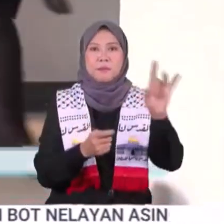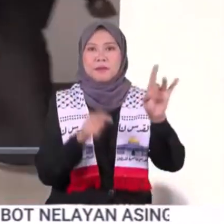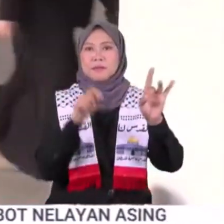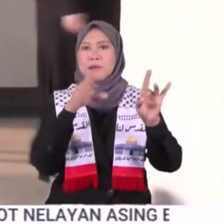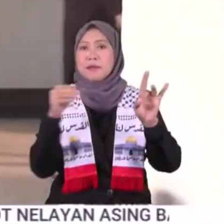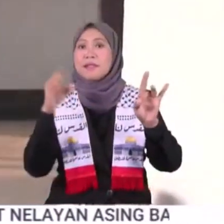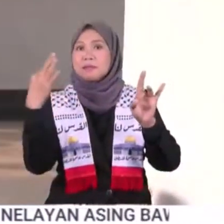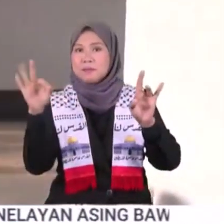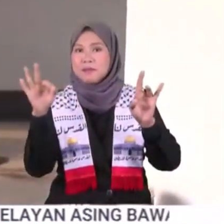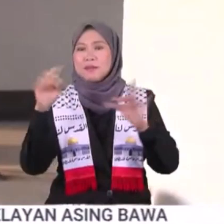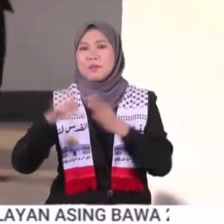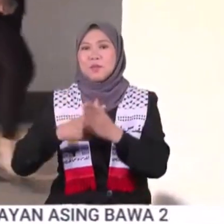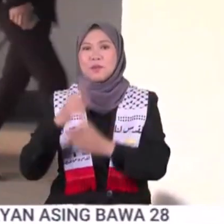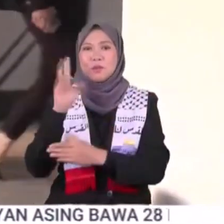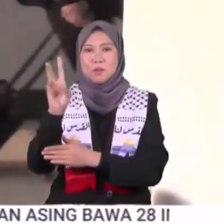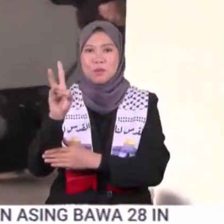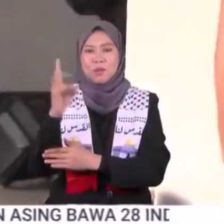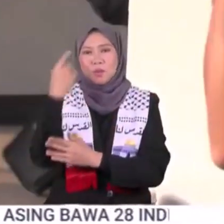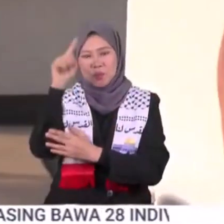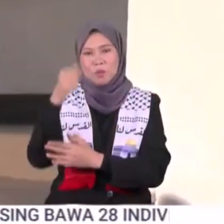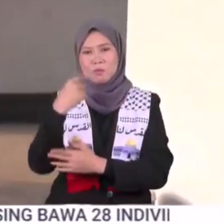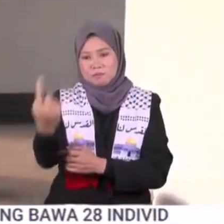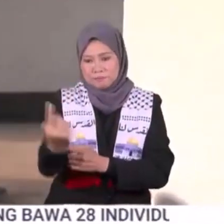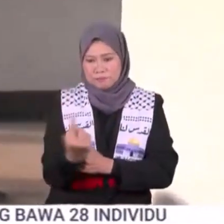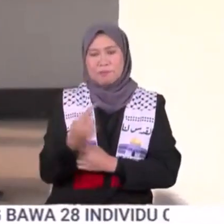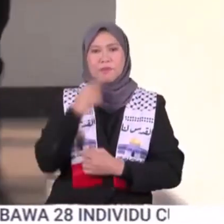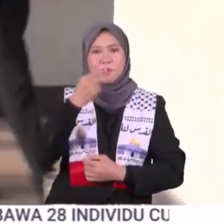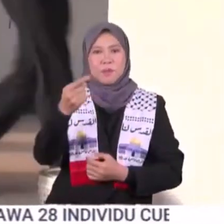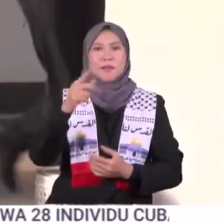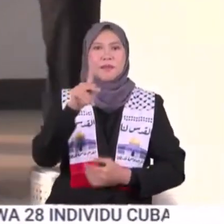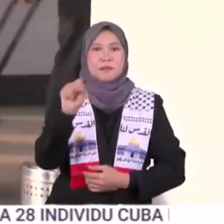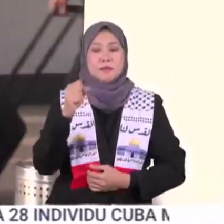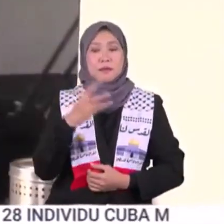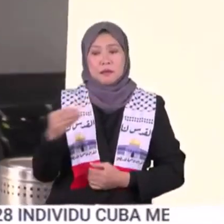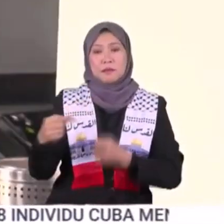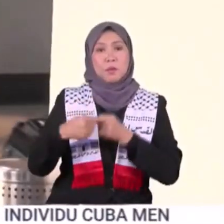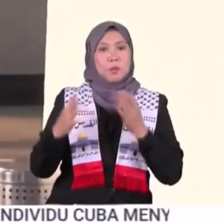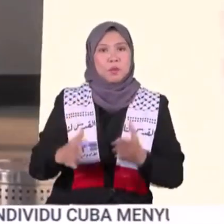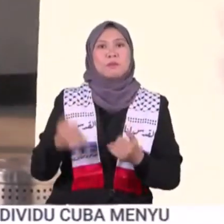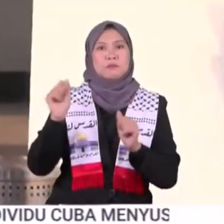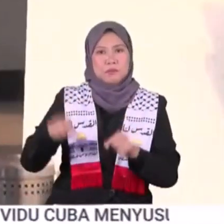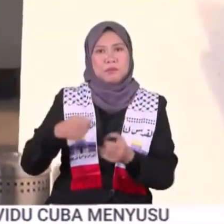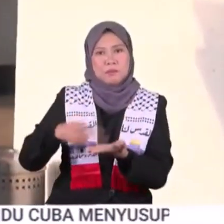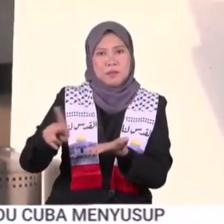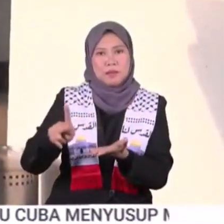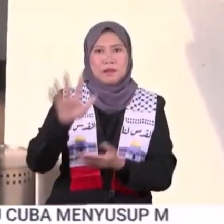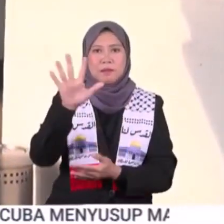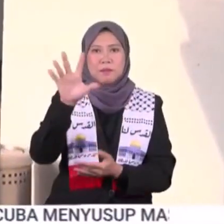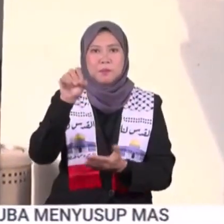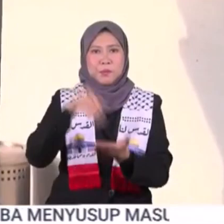19 julai depan untuk sebutan semula kes dan tertuduh dibenar dijamin